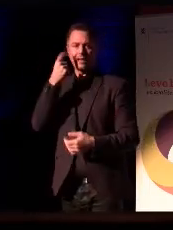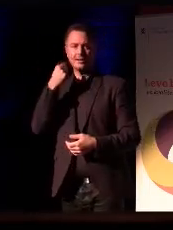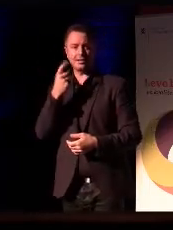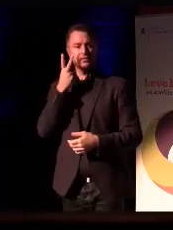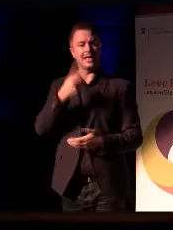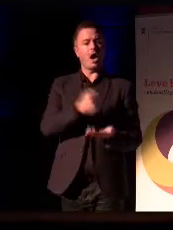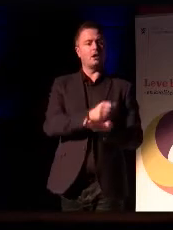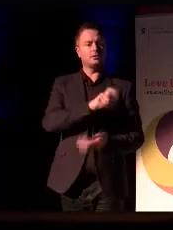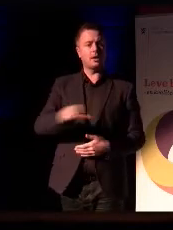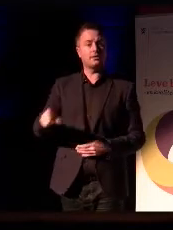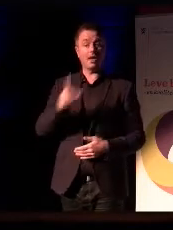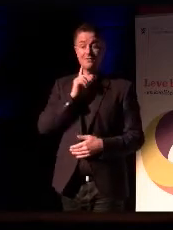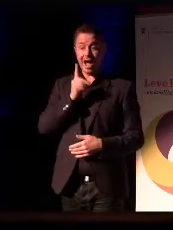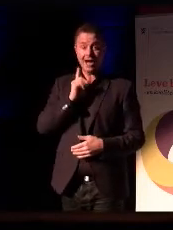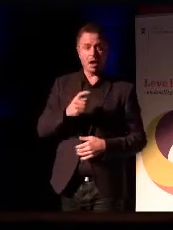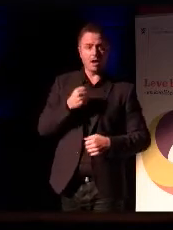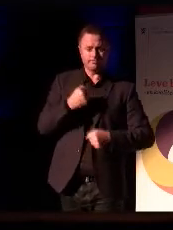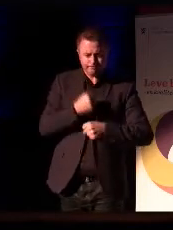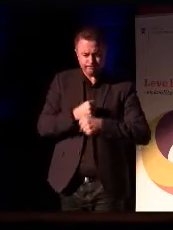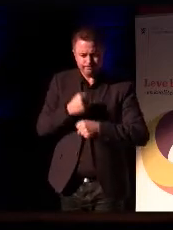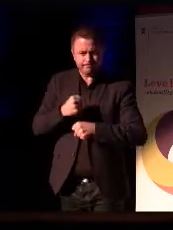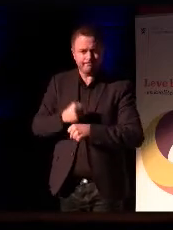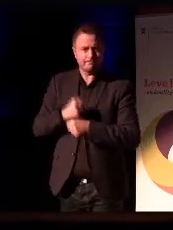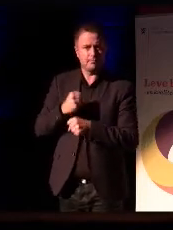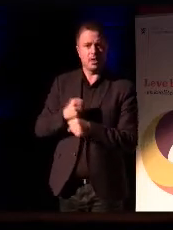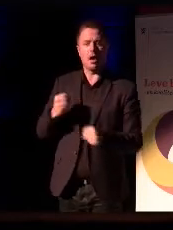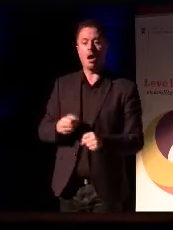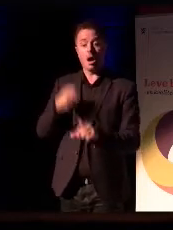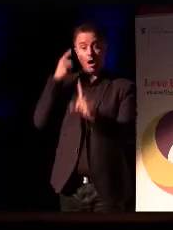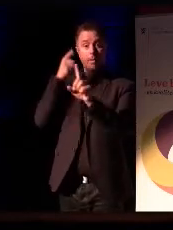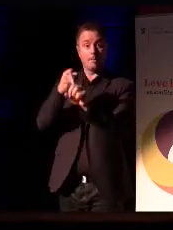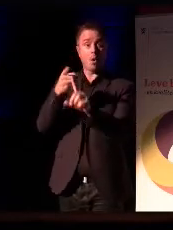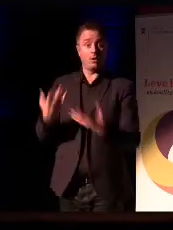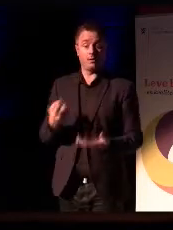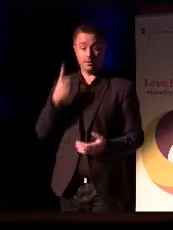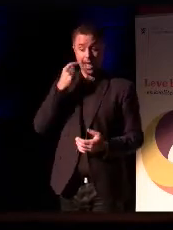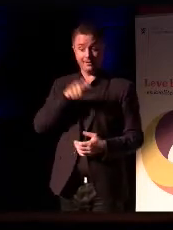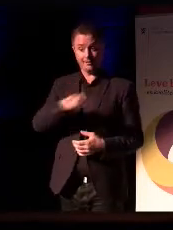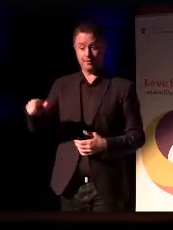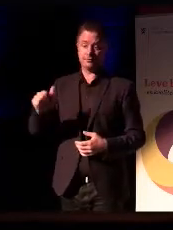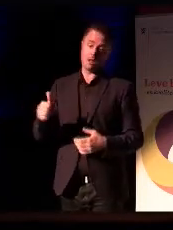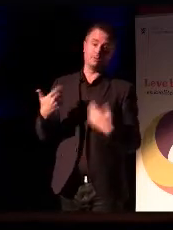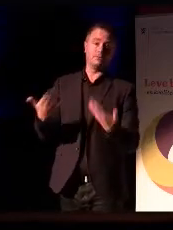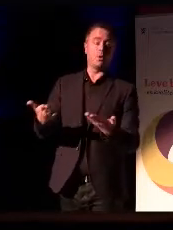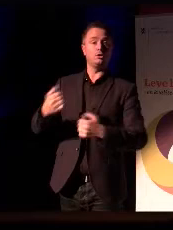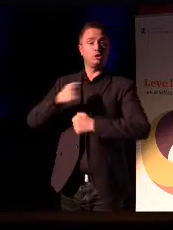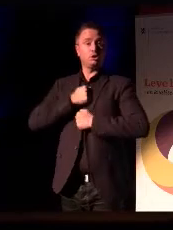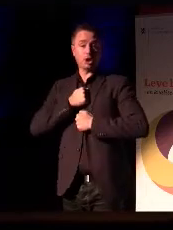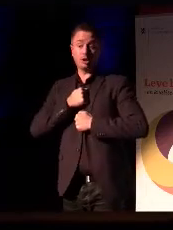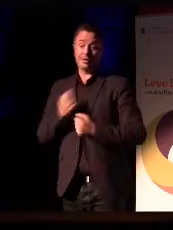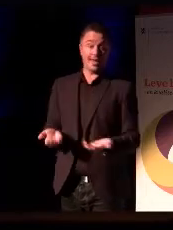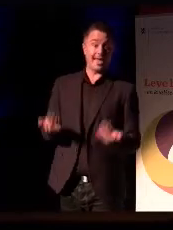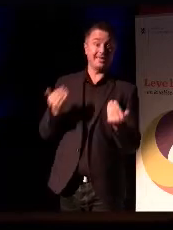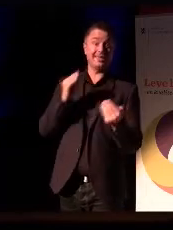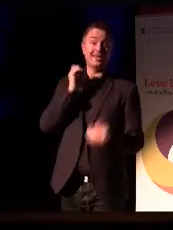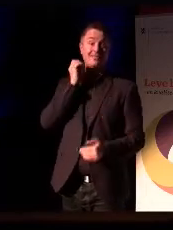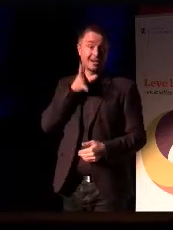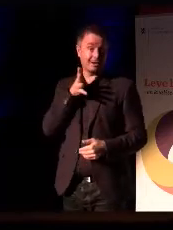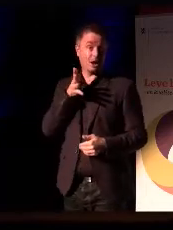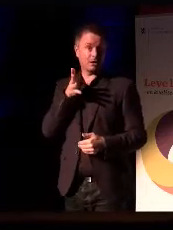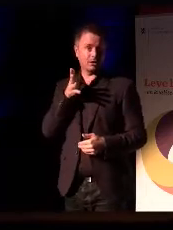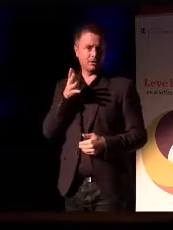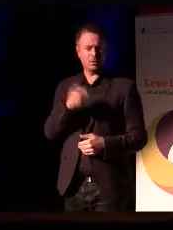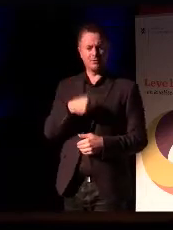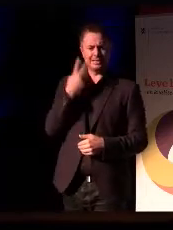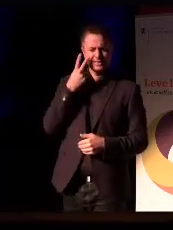for å skape en enklere og tryggere hverdag for mennesker når de trenger det som mest. Og vi har sett at bare små